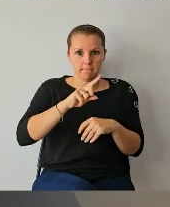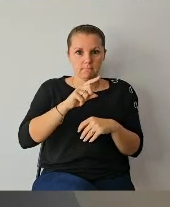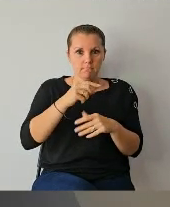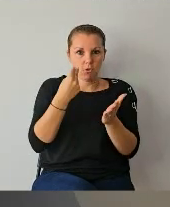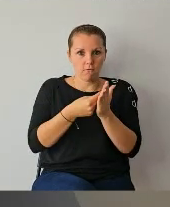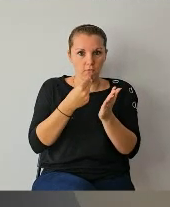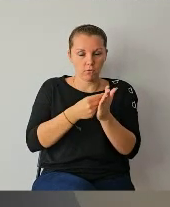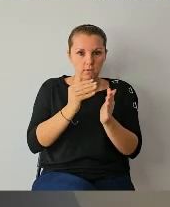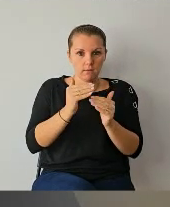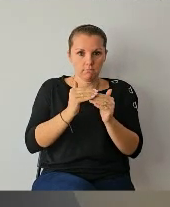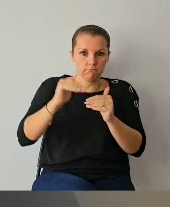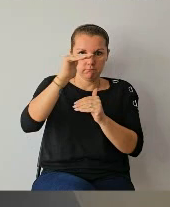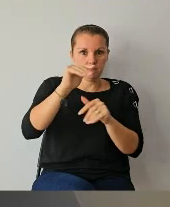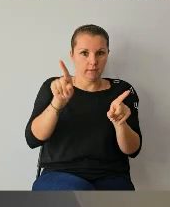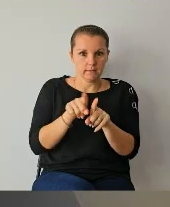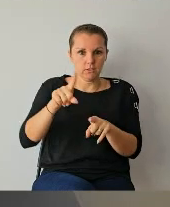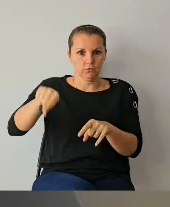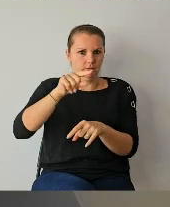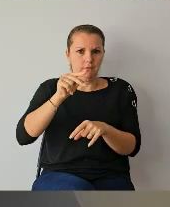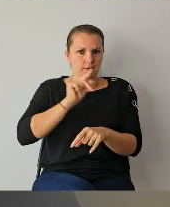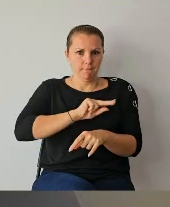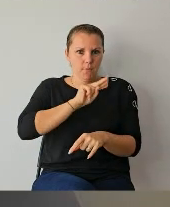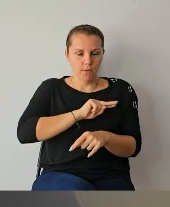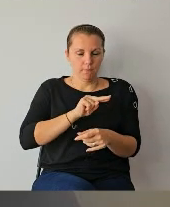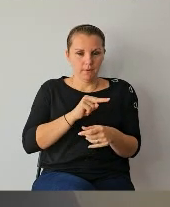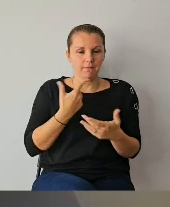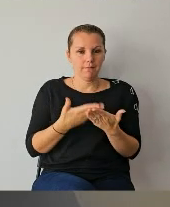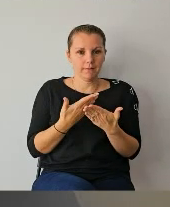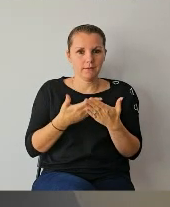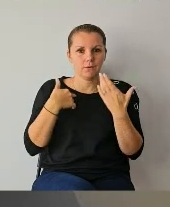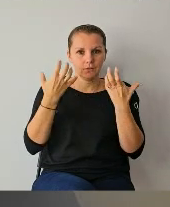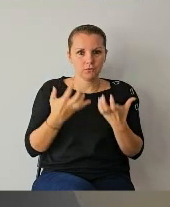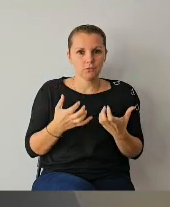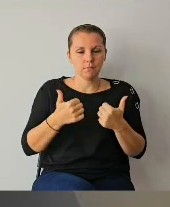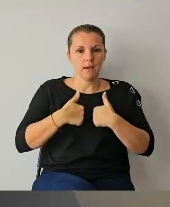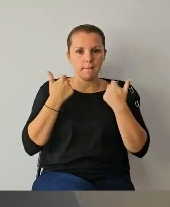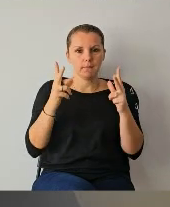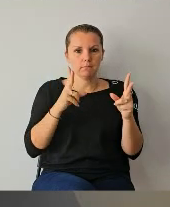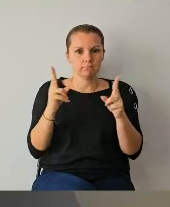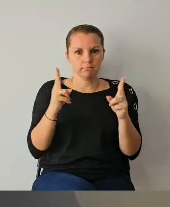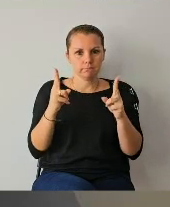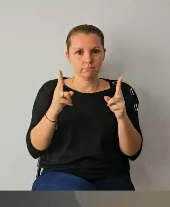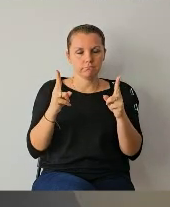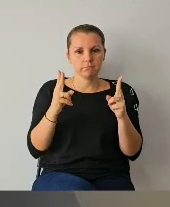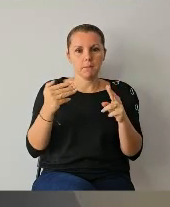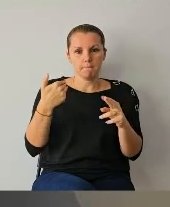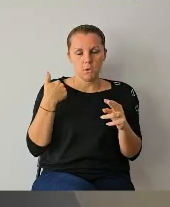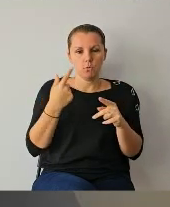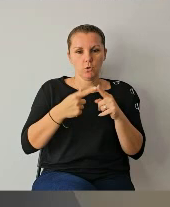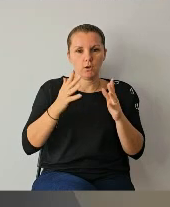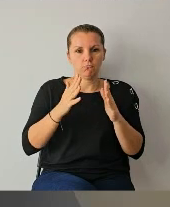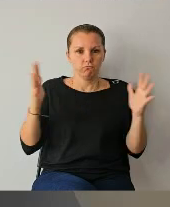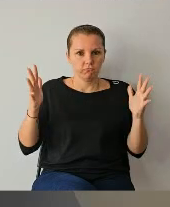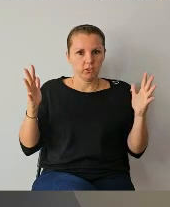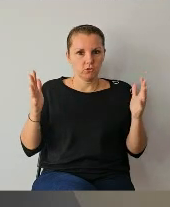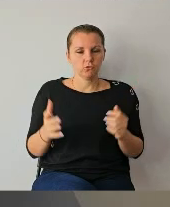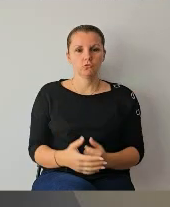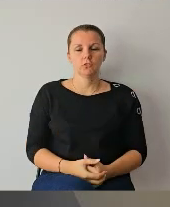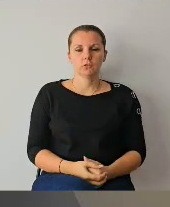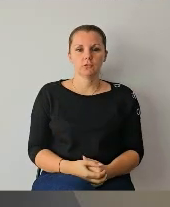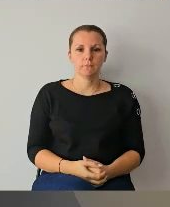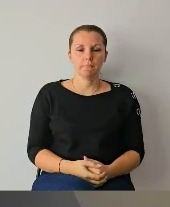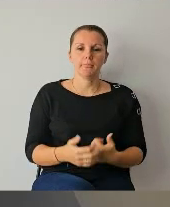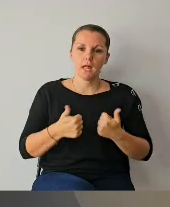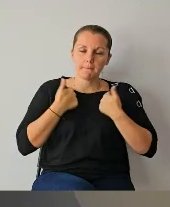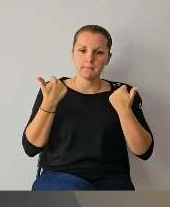się im niespecjalnie podoba, więc dlatego chcieliśmy, żeby te po prostu widełki były szersze, żeby było możliwość na